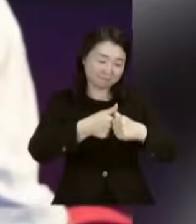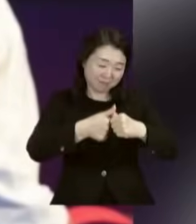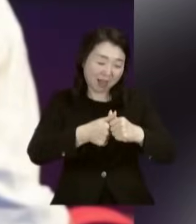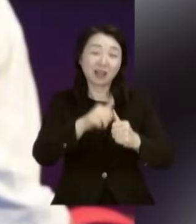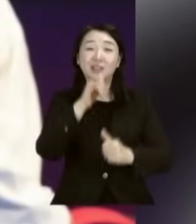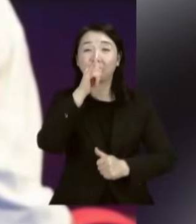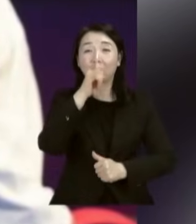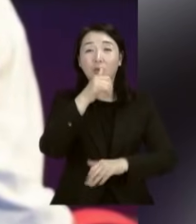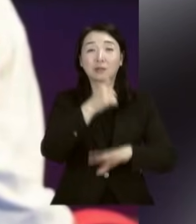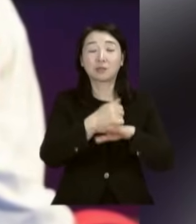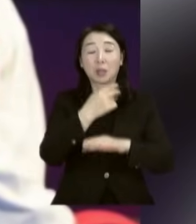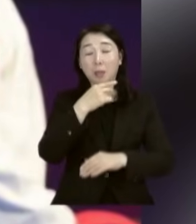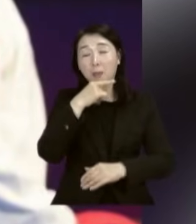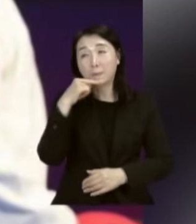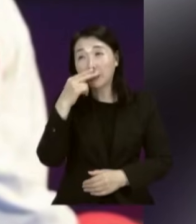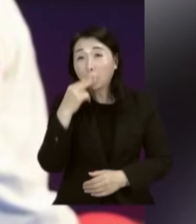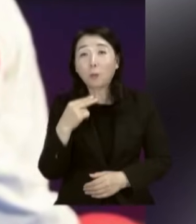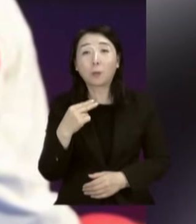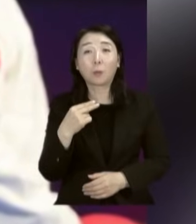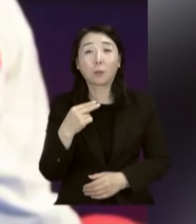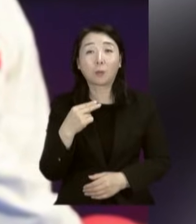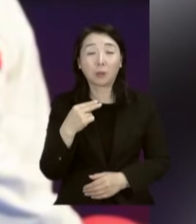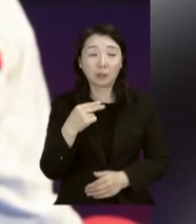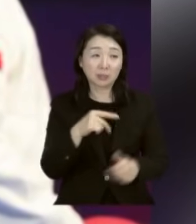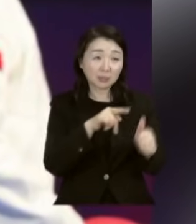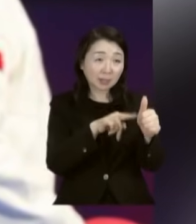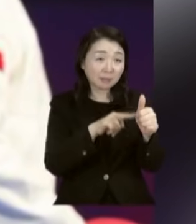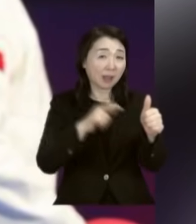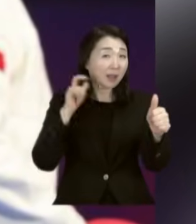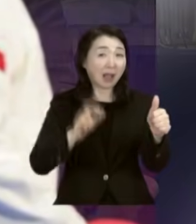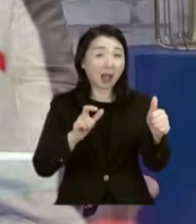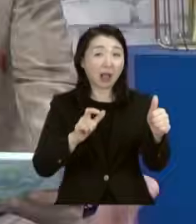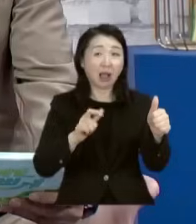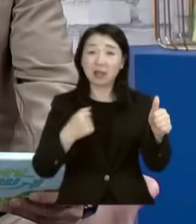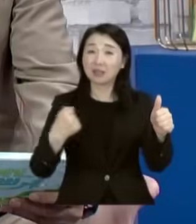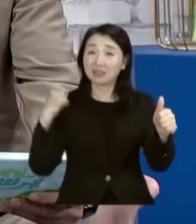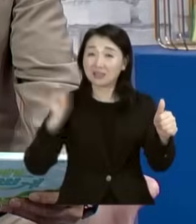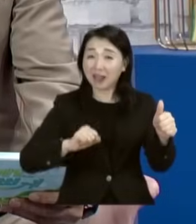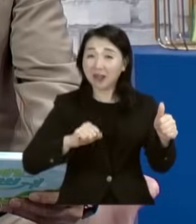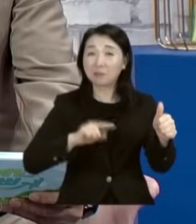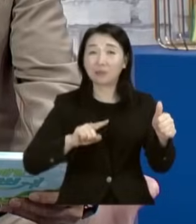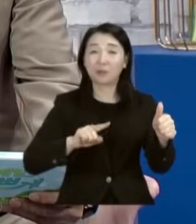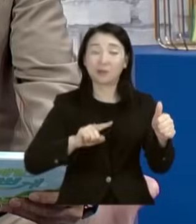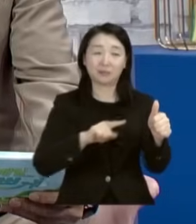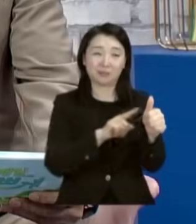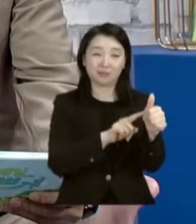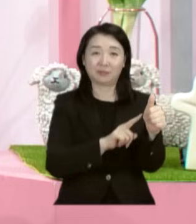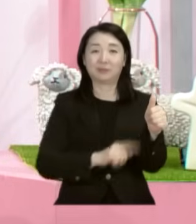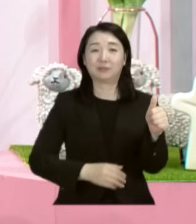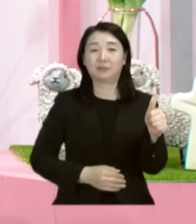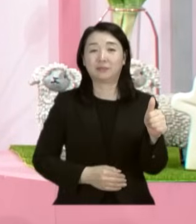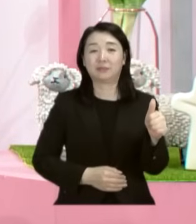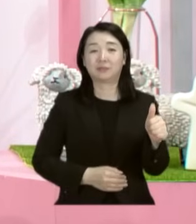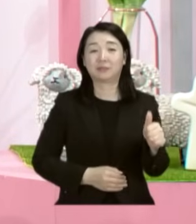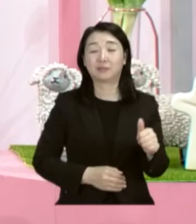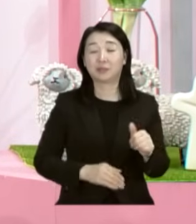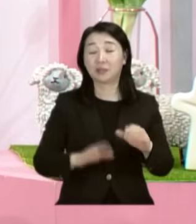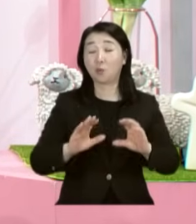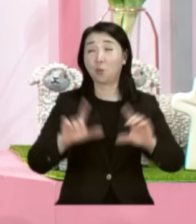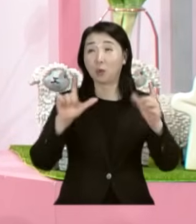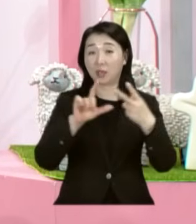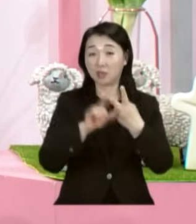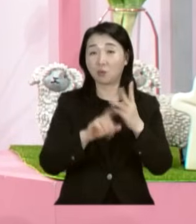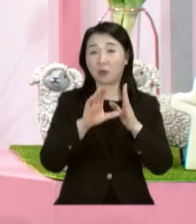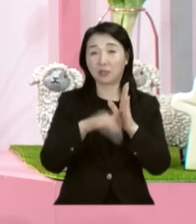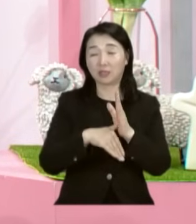문파레이드 선수가 좀 센 선수였던 거예요 어 상대 선수가 제 올해